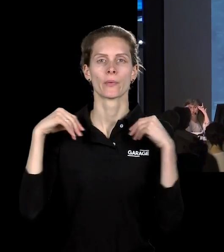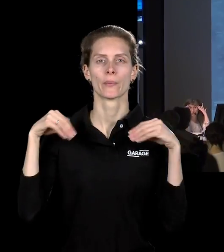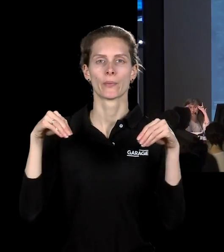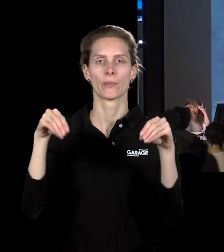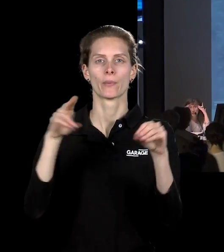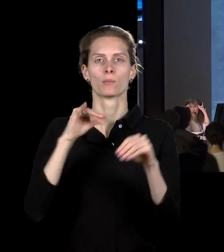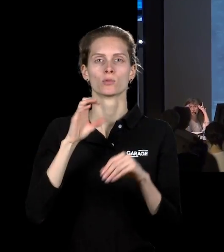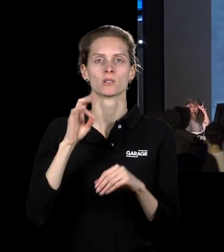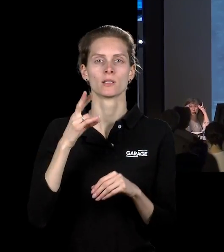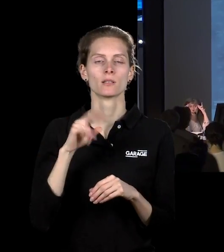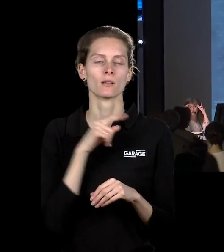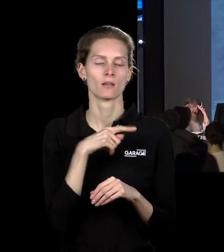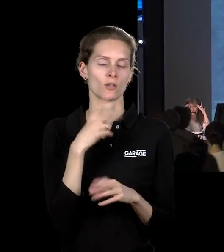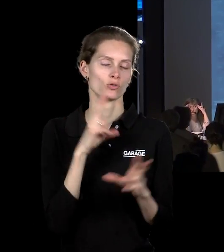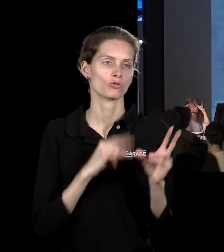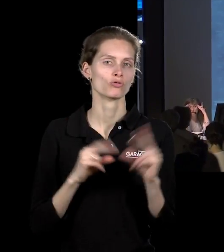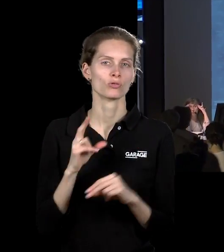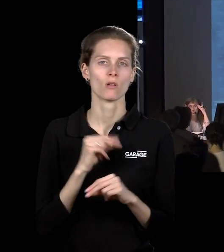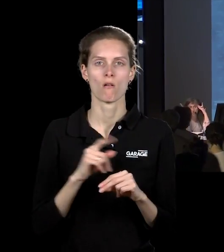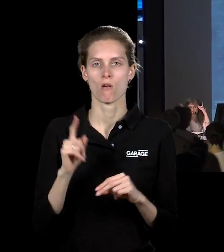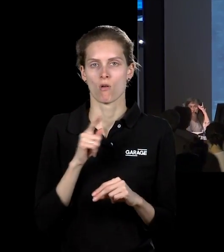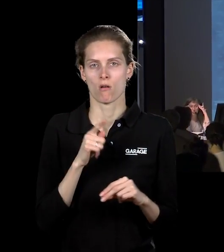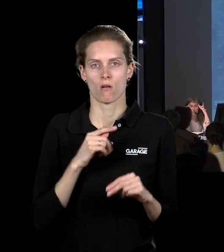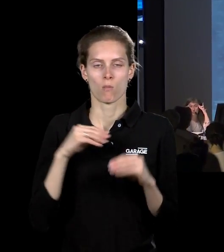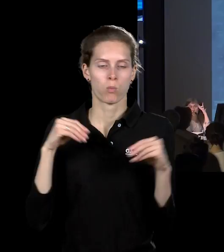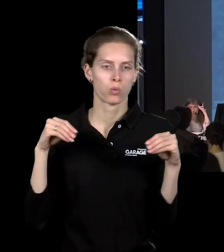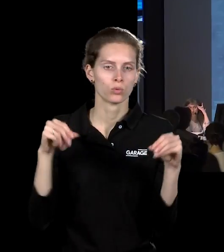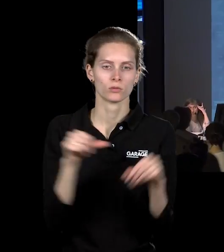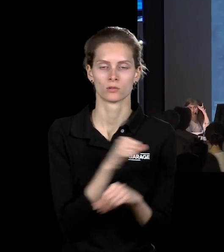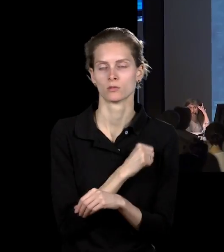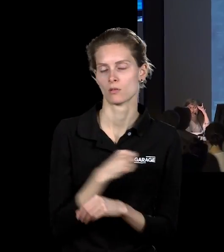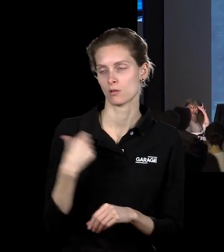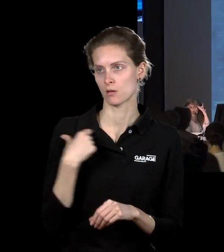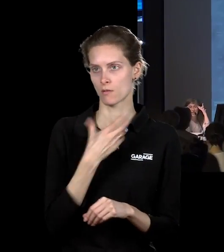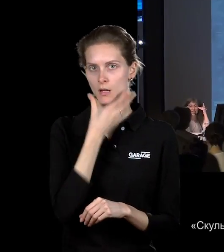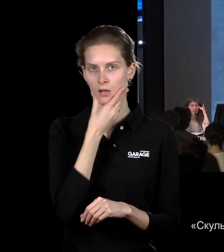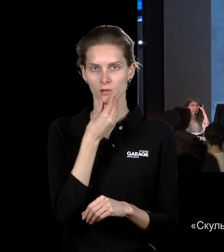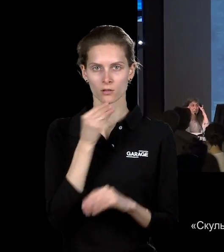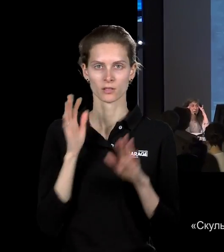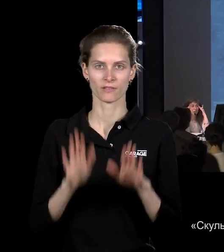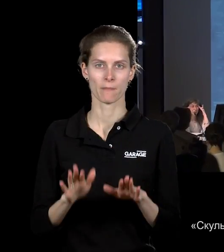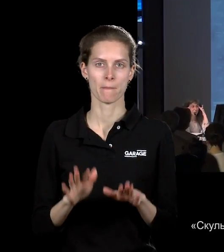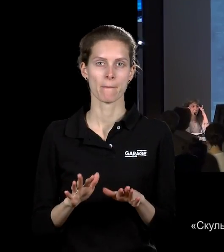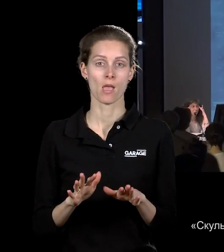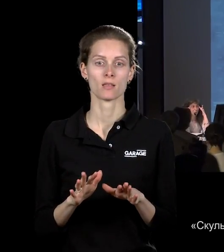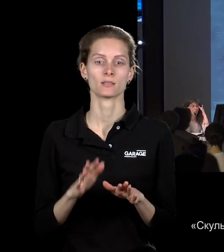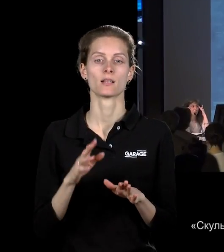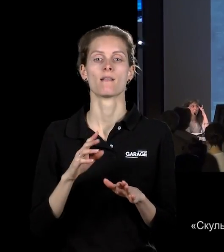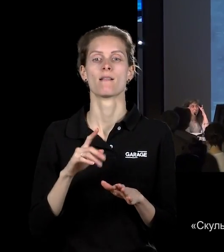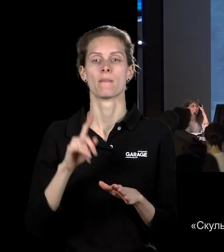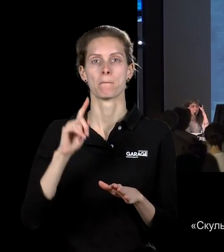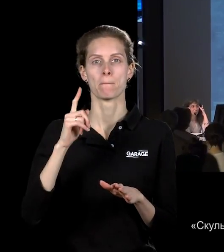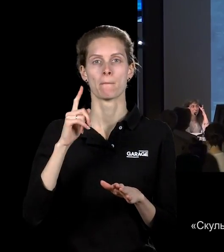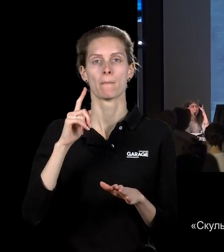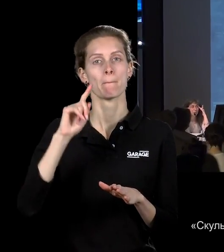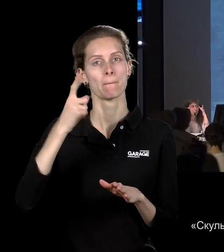красивое место в мире. Может быть, после океана. Да, он человек, который вырос на берегу океана. И в 1966 году он